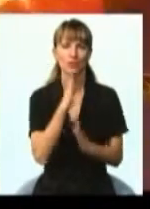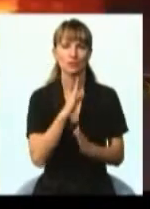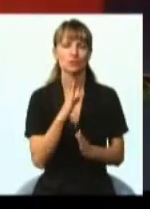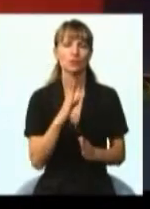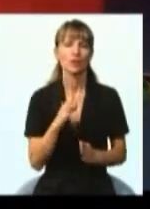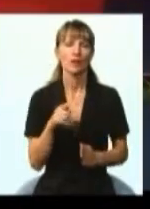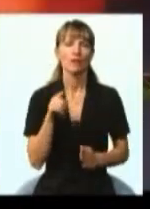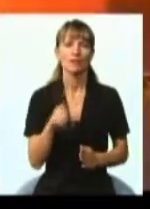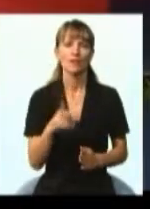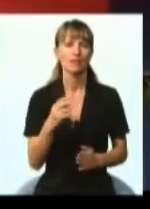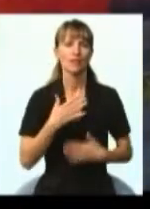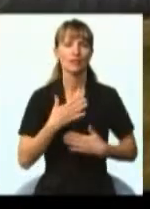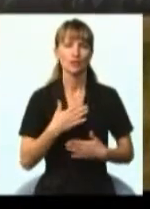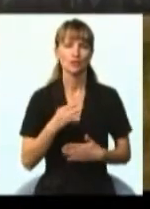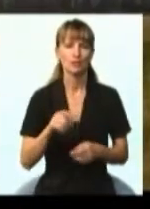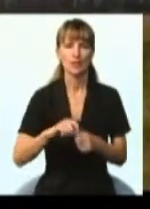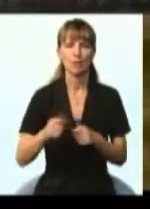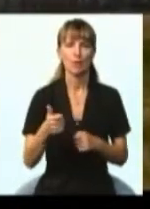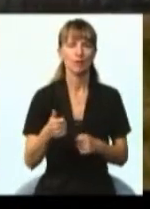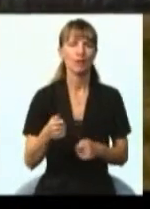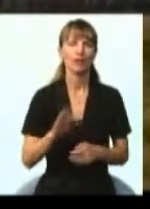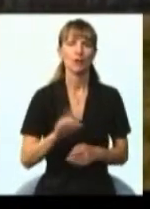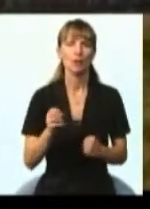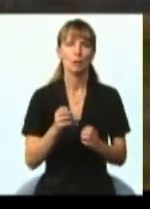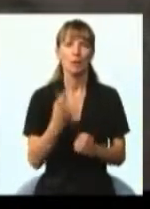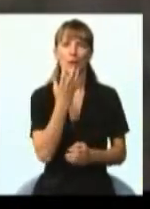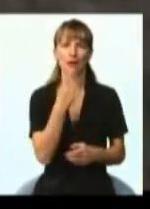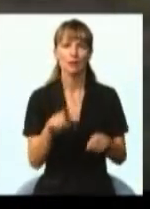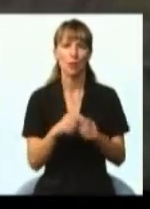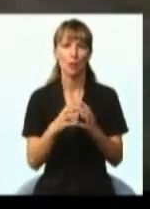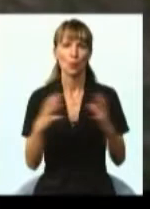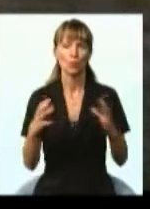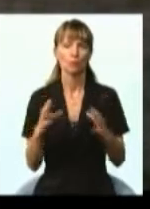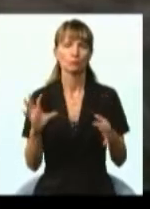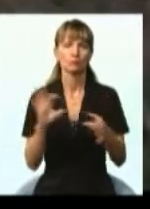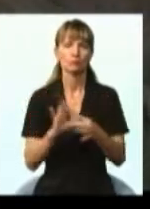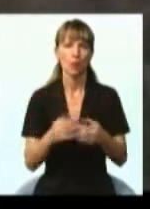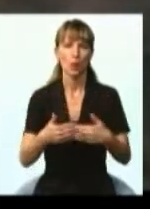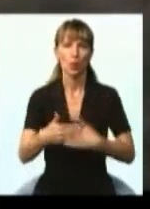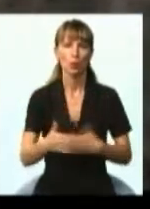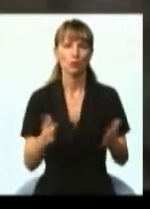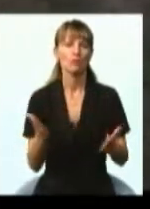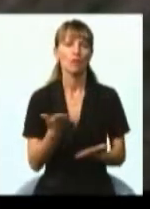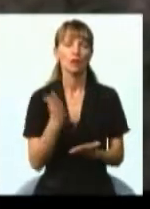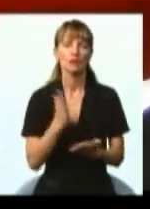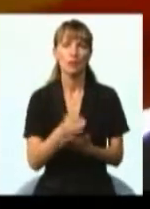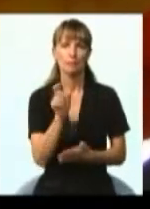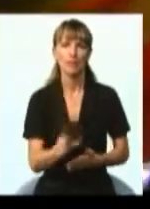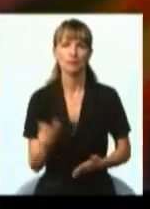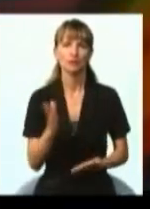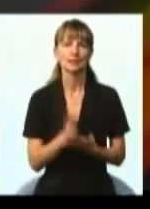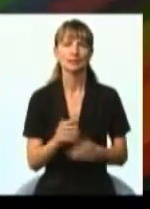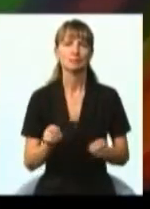ми не хекаємо та не тримаємо запальнички, щоб підігріти таку кульку. У причіпнім кошику, в якому знаходяться пасажири,